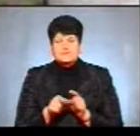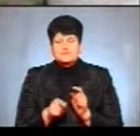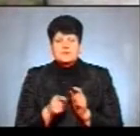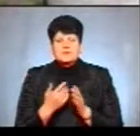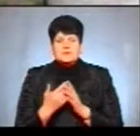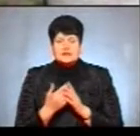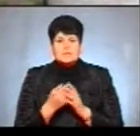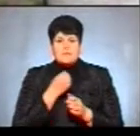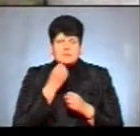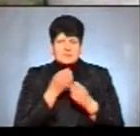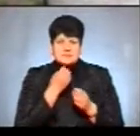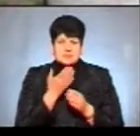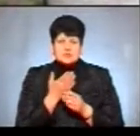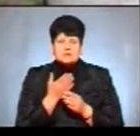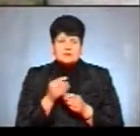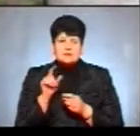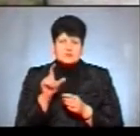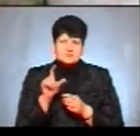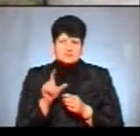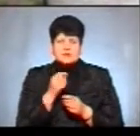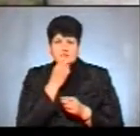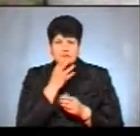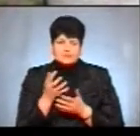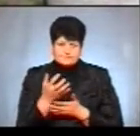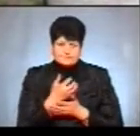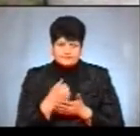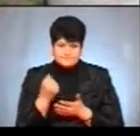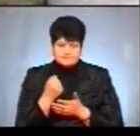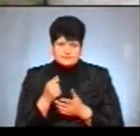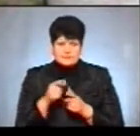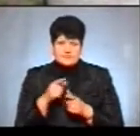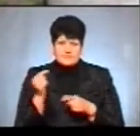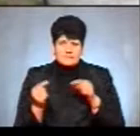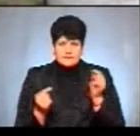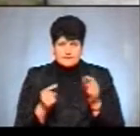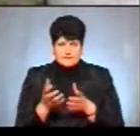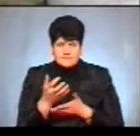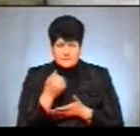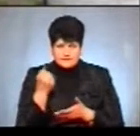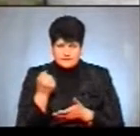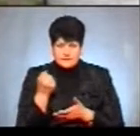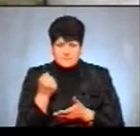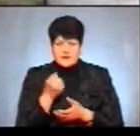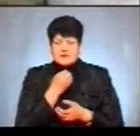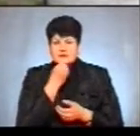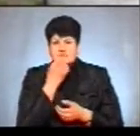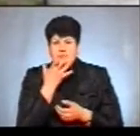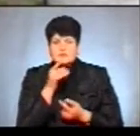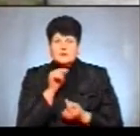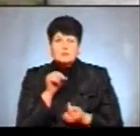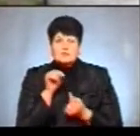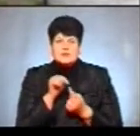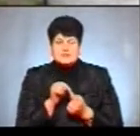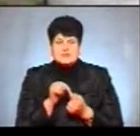От в підсніжника ми надземну частину, тобто можемо квітку зірвати з листками, з стеблом. Квітка, в першу чергу, відповідає